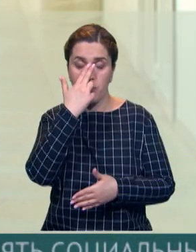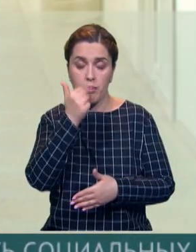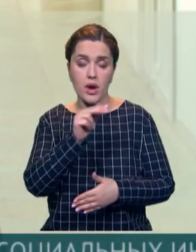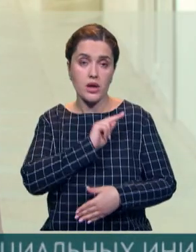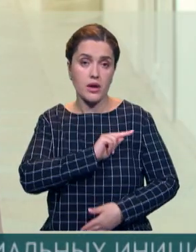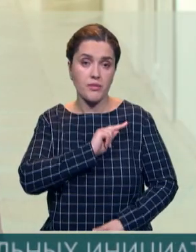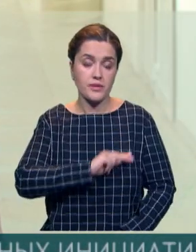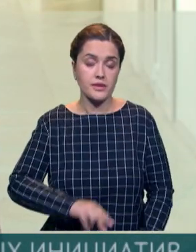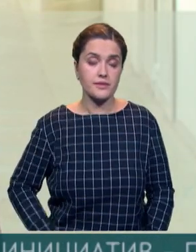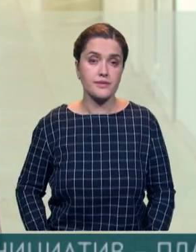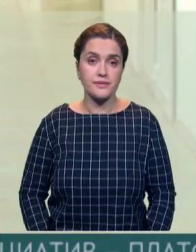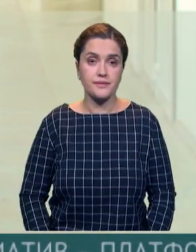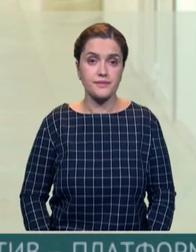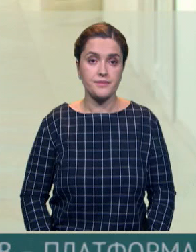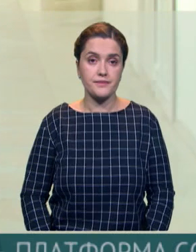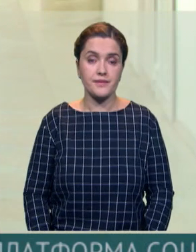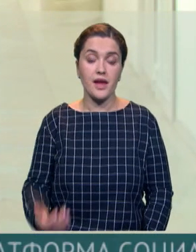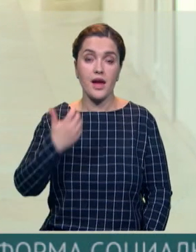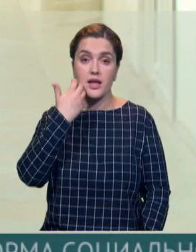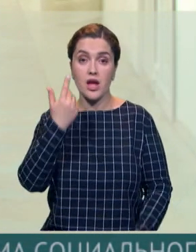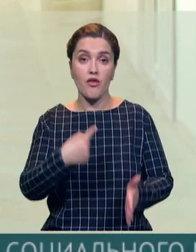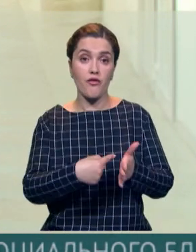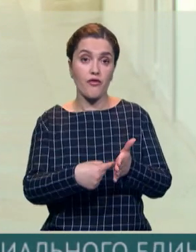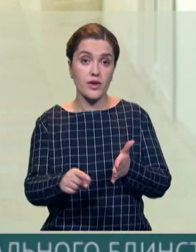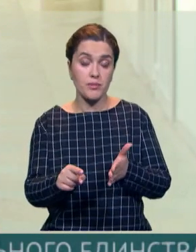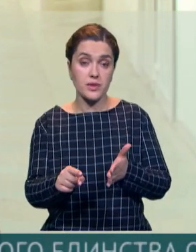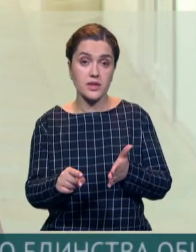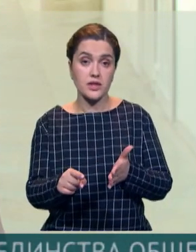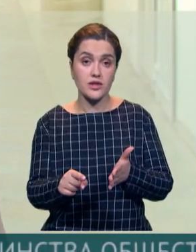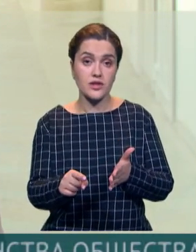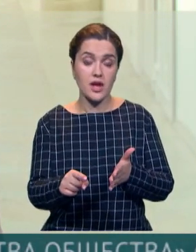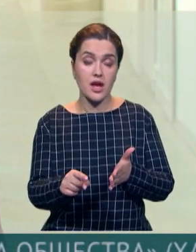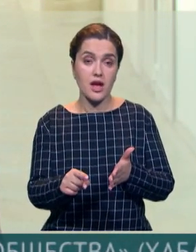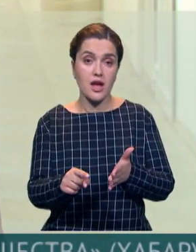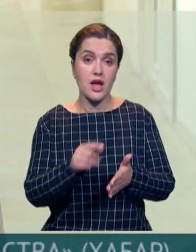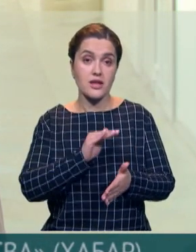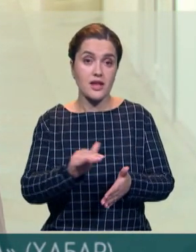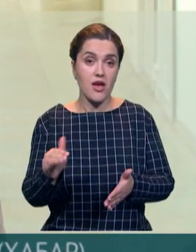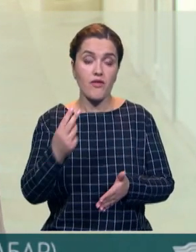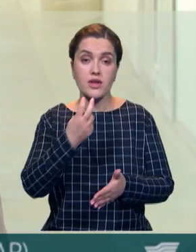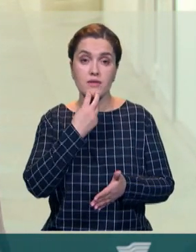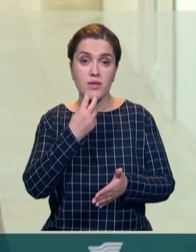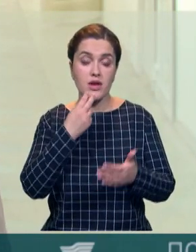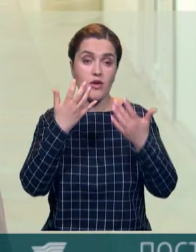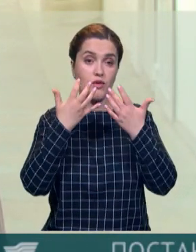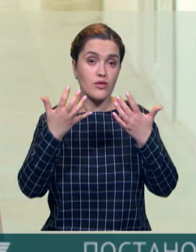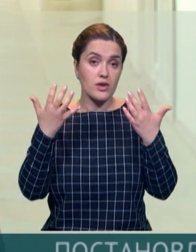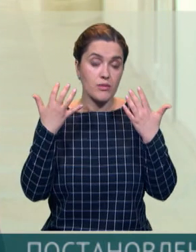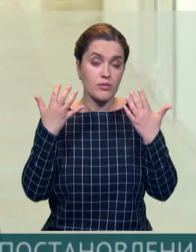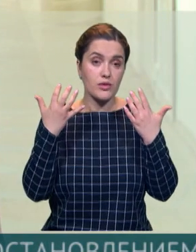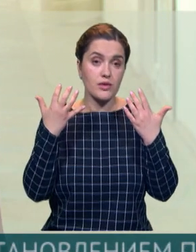Когда выписываешь пациента и видишь смех, улыбку благодарного